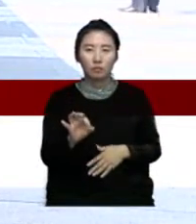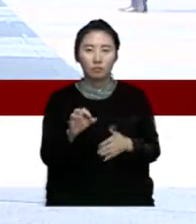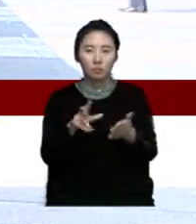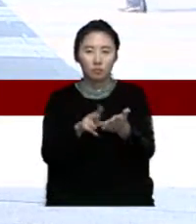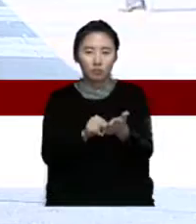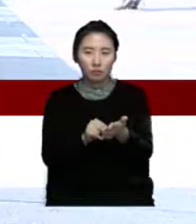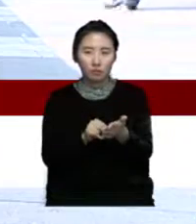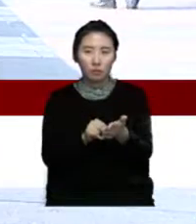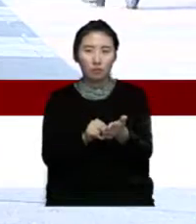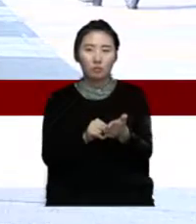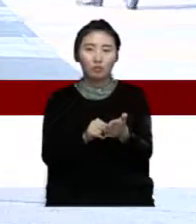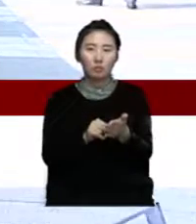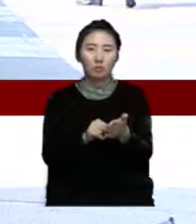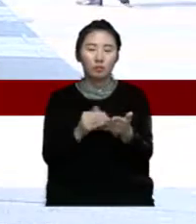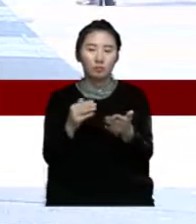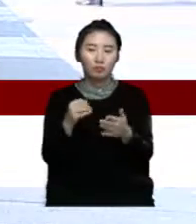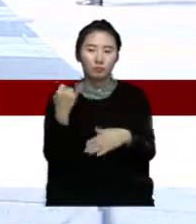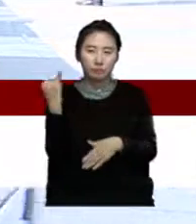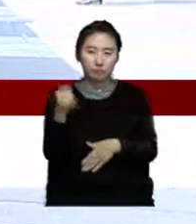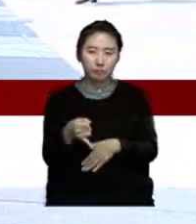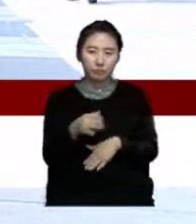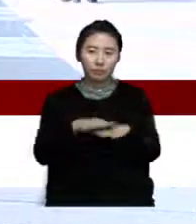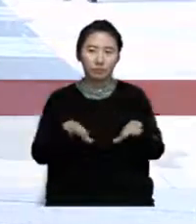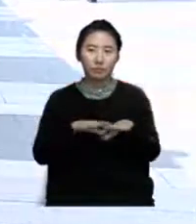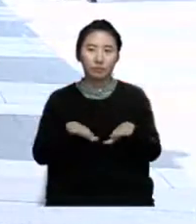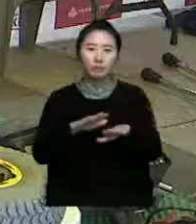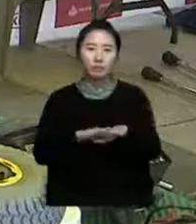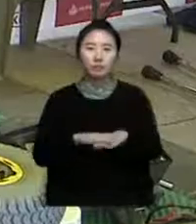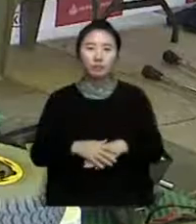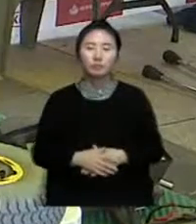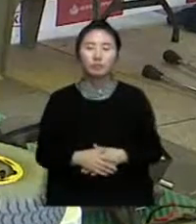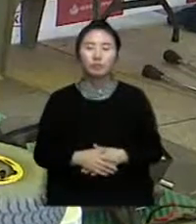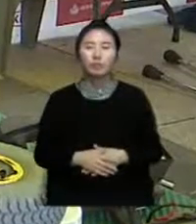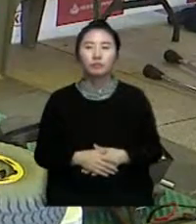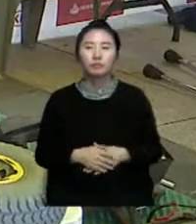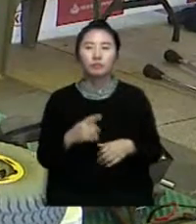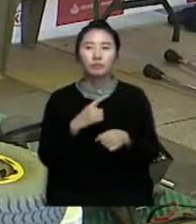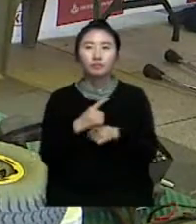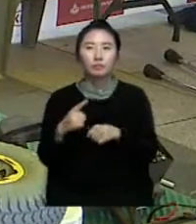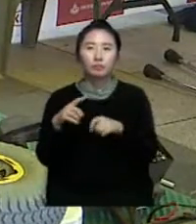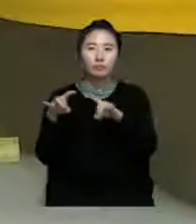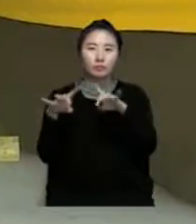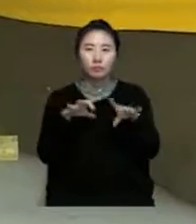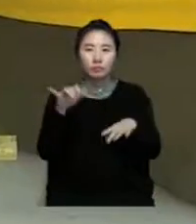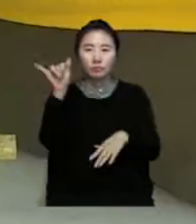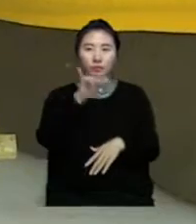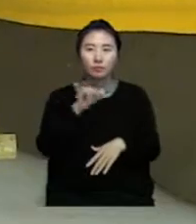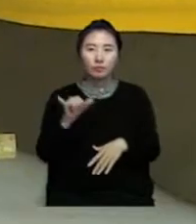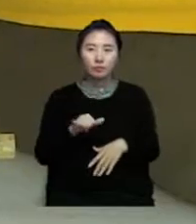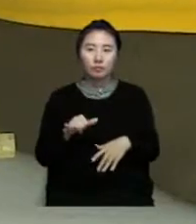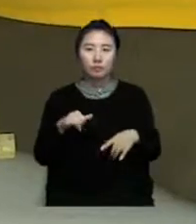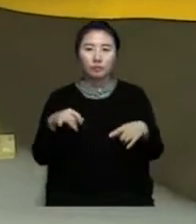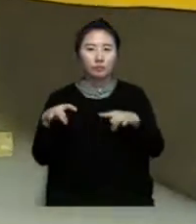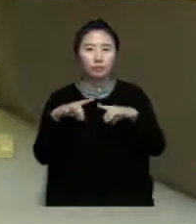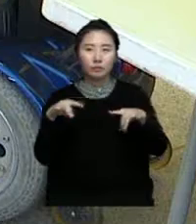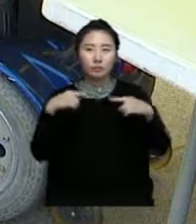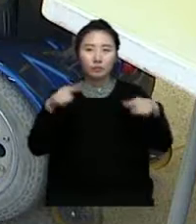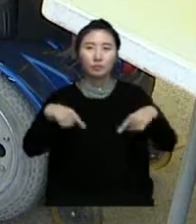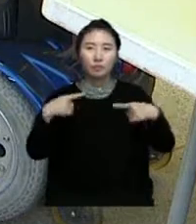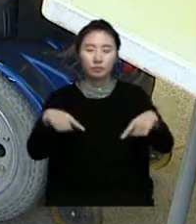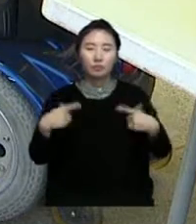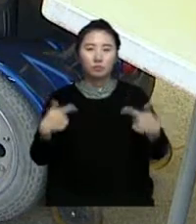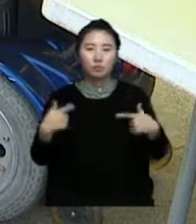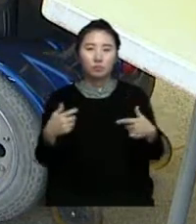문제 유형을 이제 그 불량 처리를 해 놓은 거죠. 매년 전국에 수만 대의 전동 휠체어가